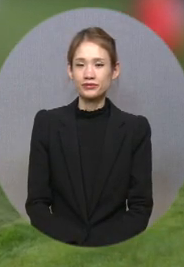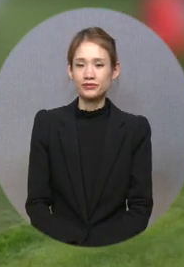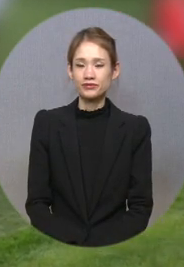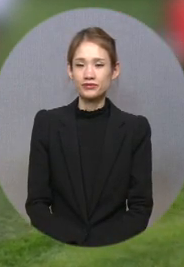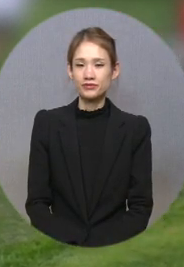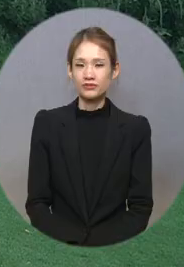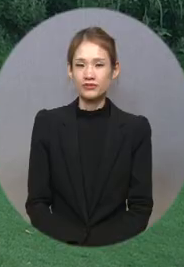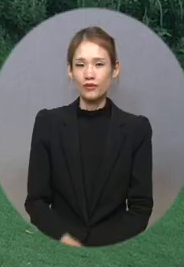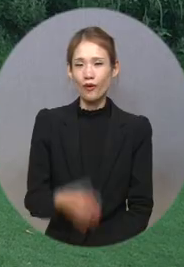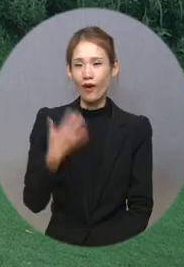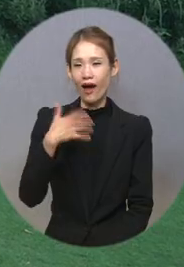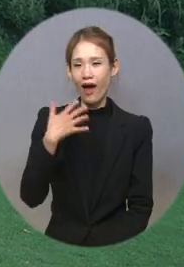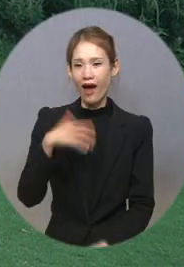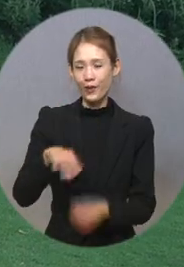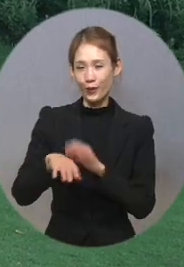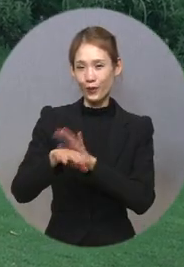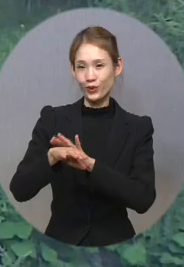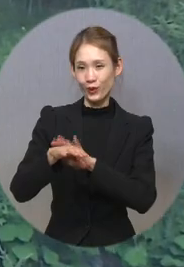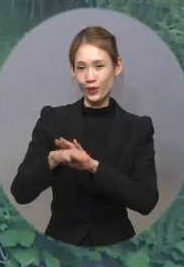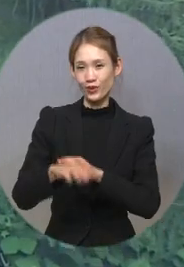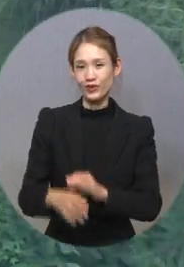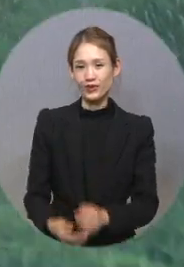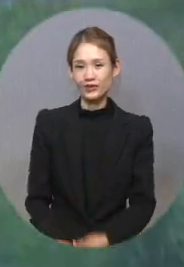와, 오른쪽이다.